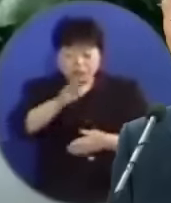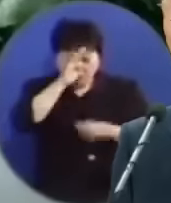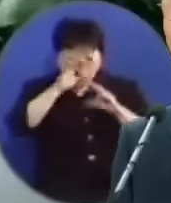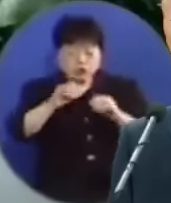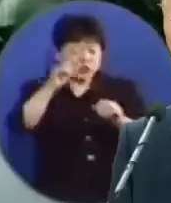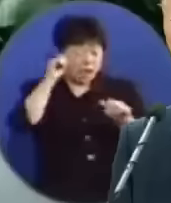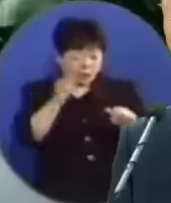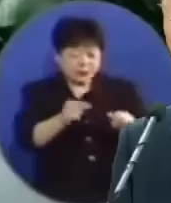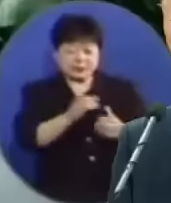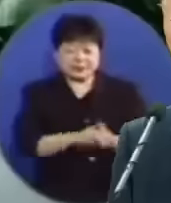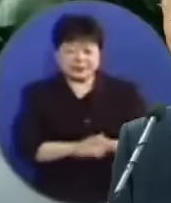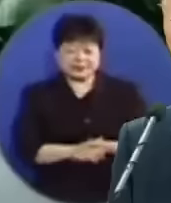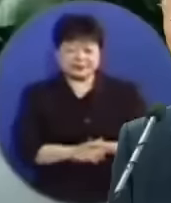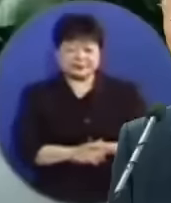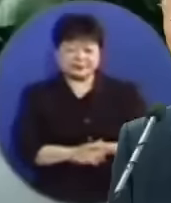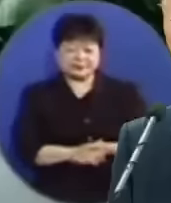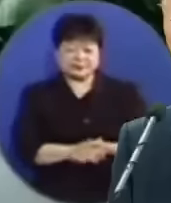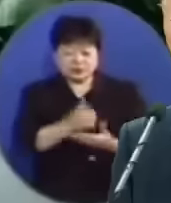말하는 것입니다.